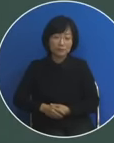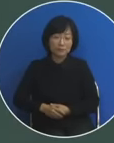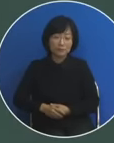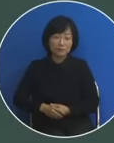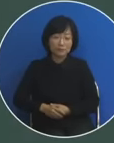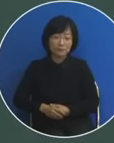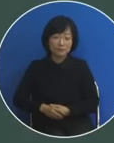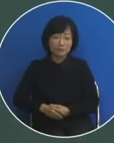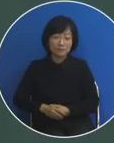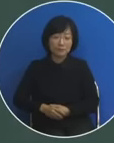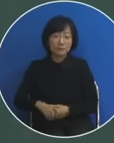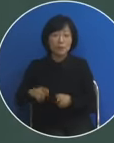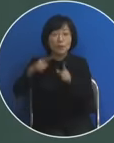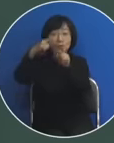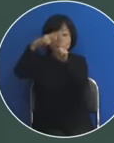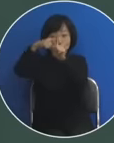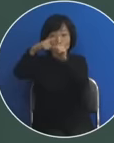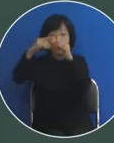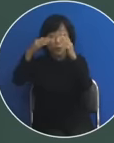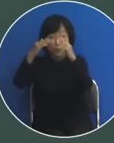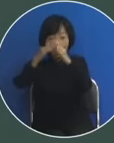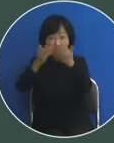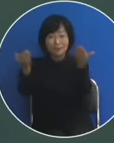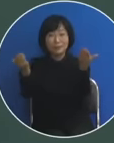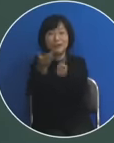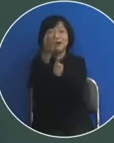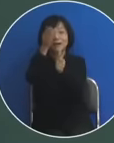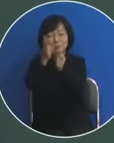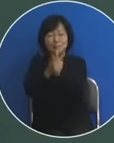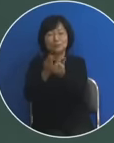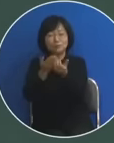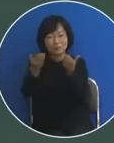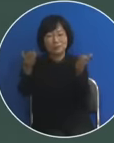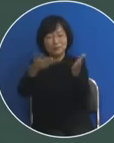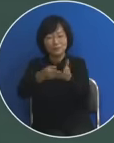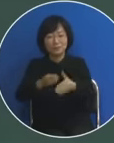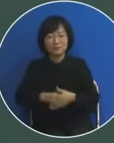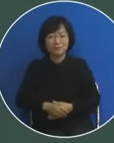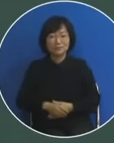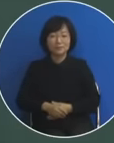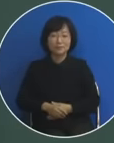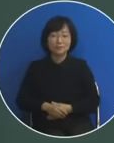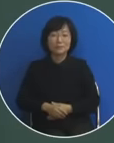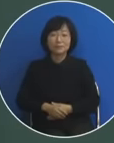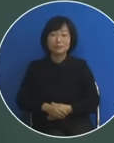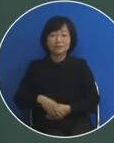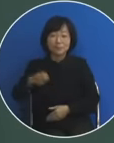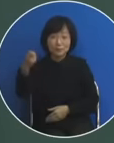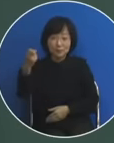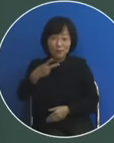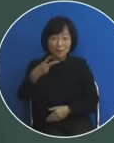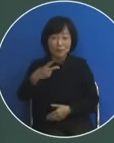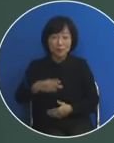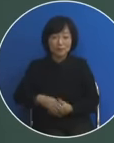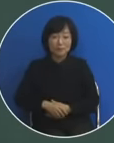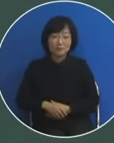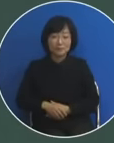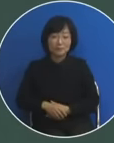이 교회 사명이 있다니까요. And there is a church mission that God has absolutely given to you. 그리고 여러분 통해서 새 신자를 포함한